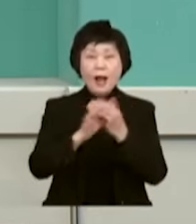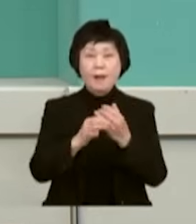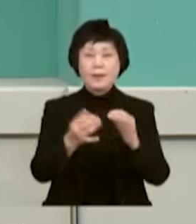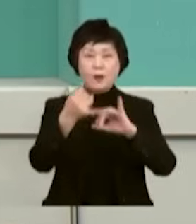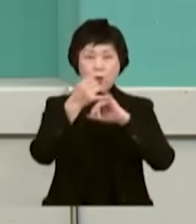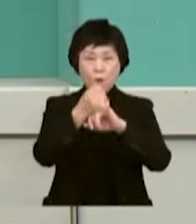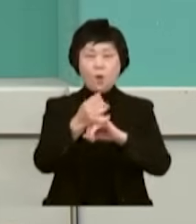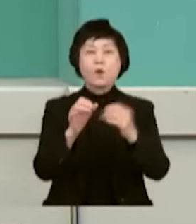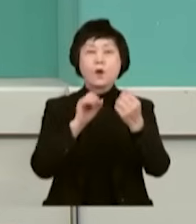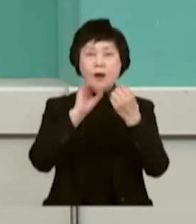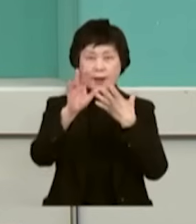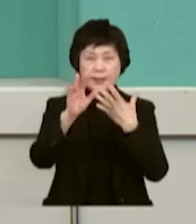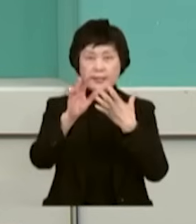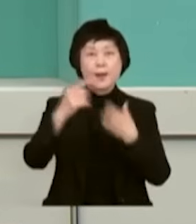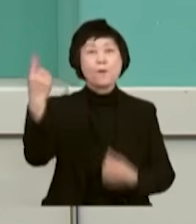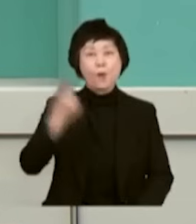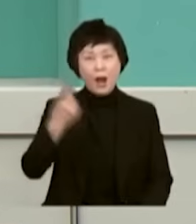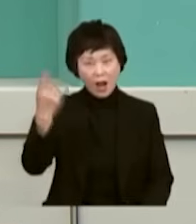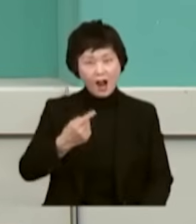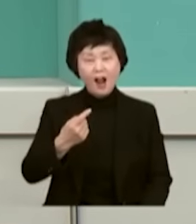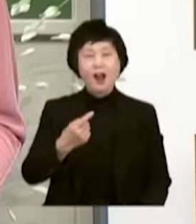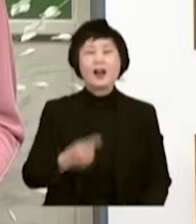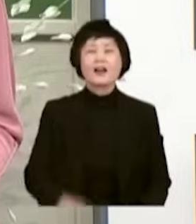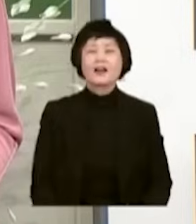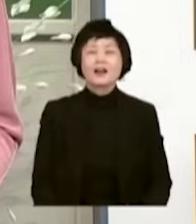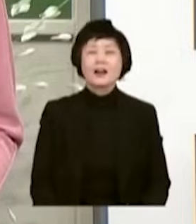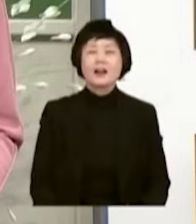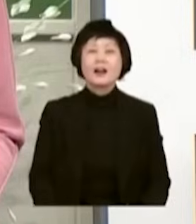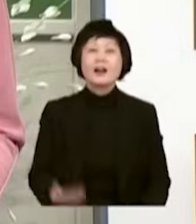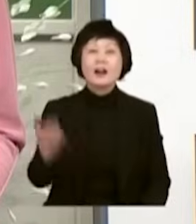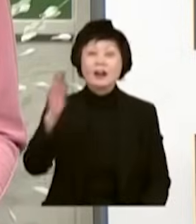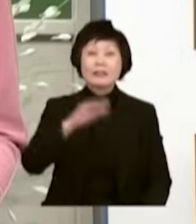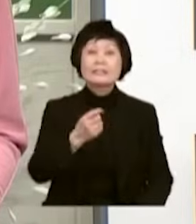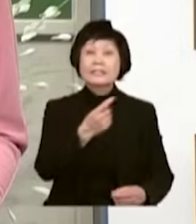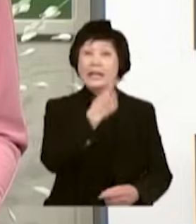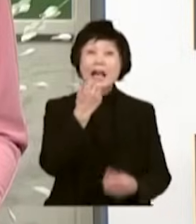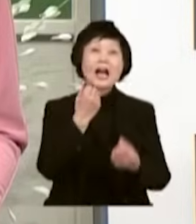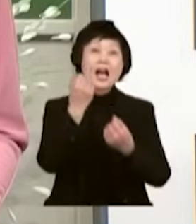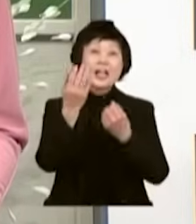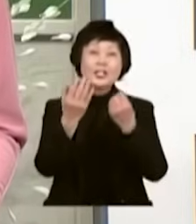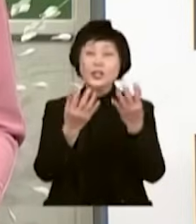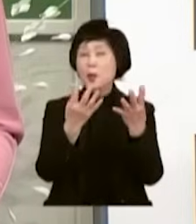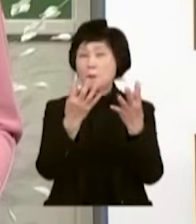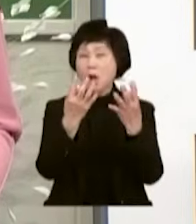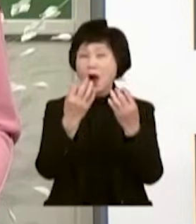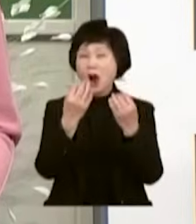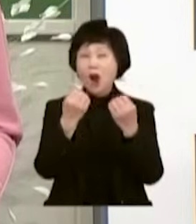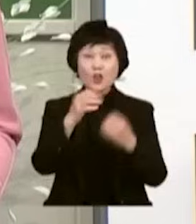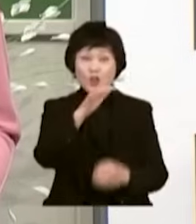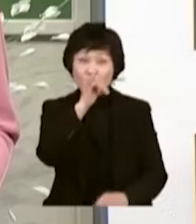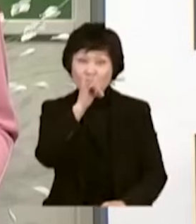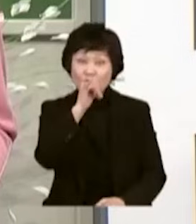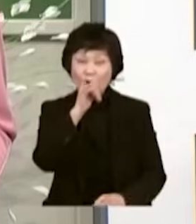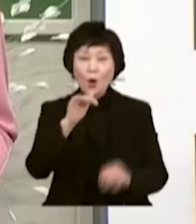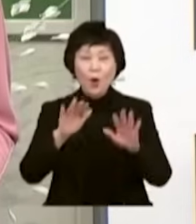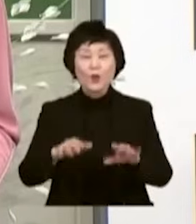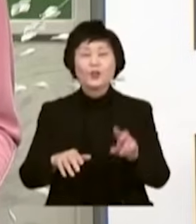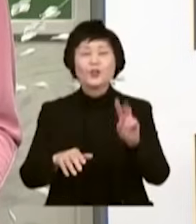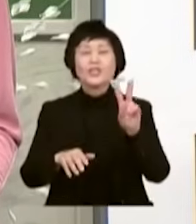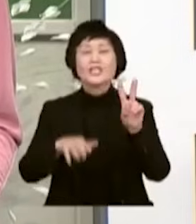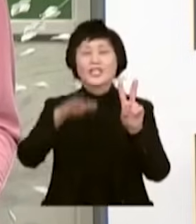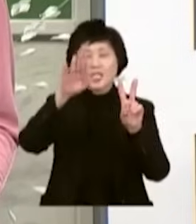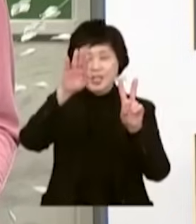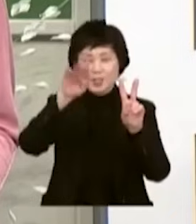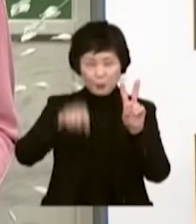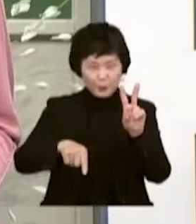한번 또 깨달았습니다. 그렇죠. 네. 저도 그랬어요. 네. 자, 그런데 간증이 아직도 많이 남아 있어요. 네. 그래서 오늘 2편인데 자, 어렵게